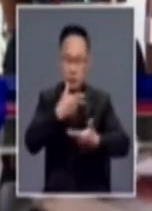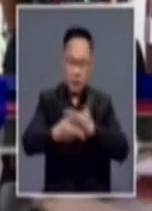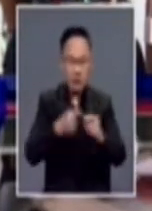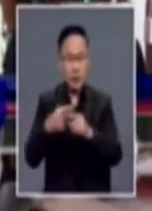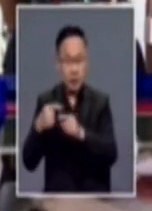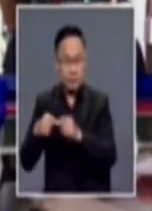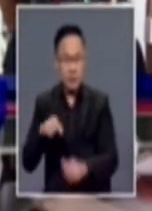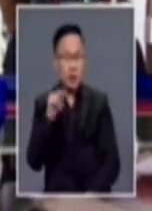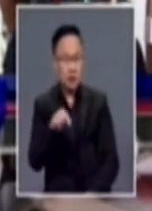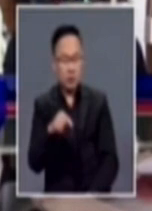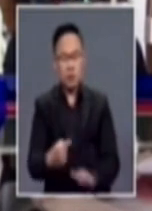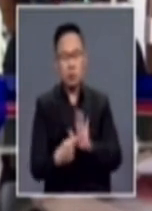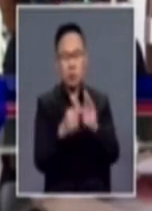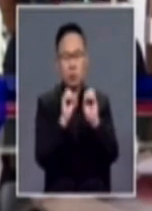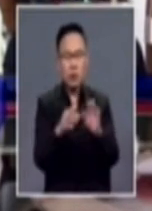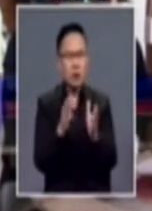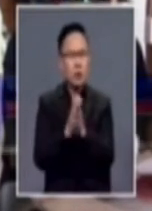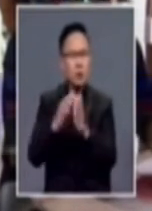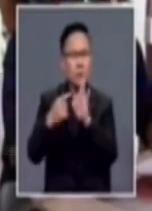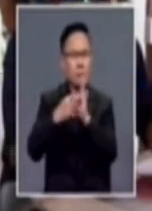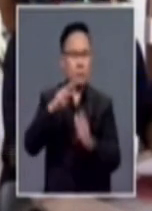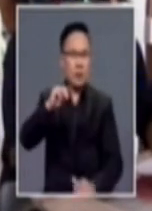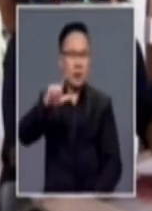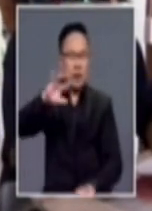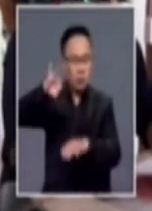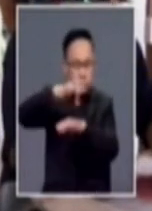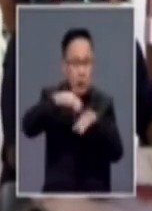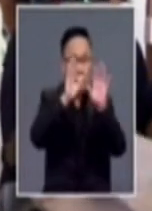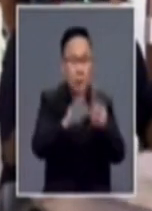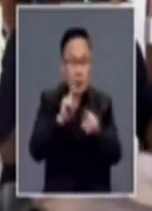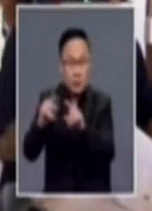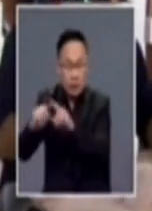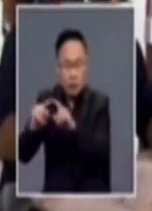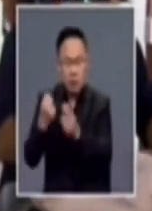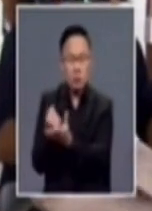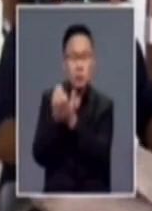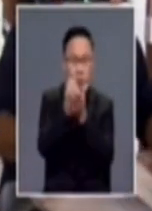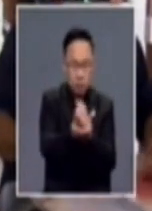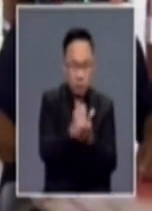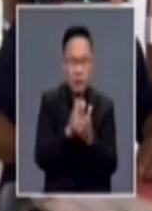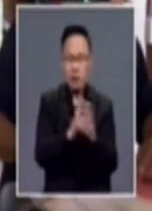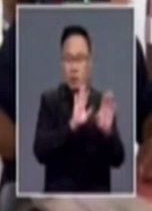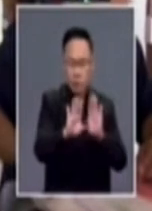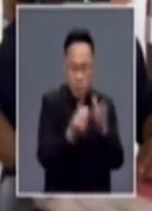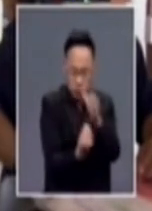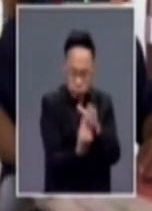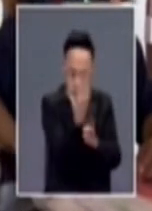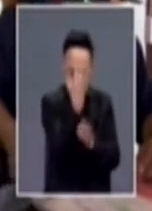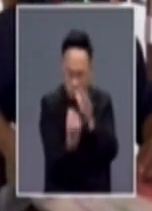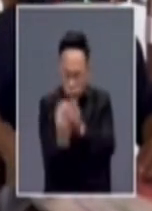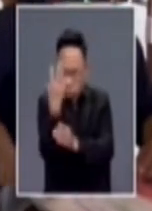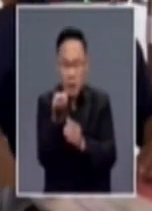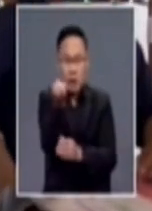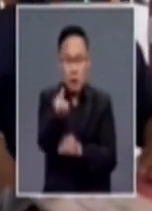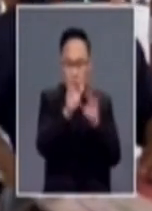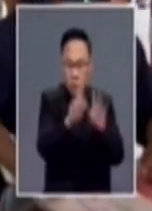ศึกษาเรื่องแมลงจำแนกแมลงหรือการเจริญเติบโตข้าวเปรียบเทียบของแต่ละแปลงนะครับที่เราตกลงเรียนรู้กันคือ